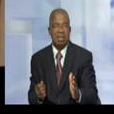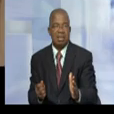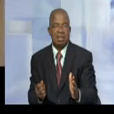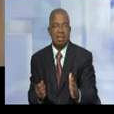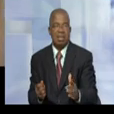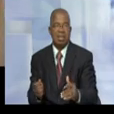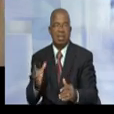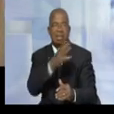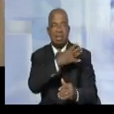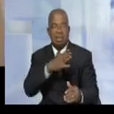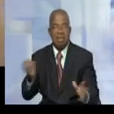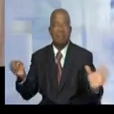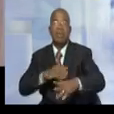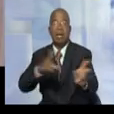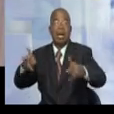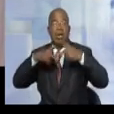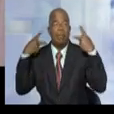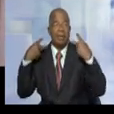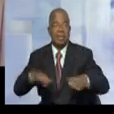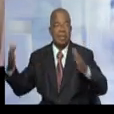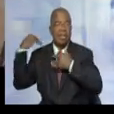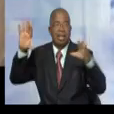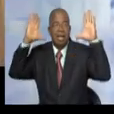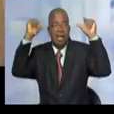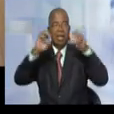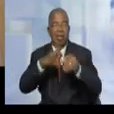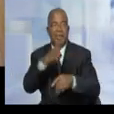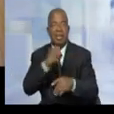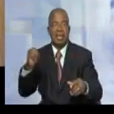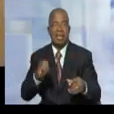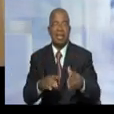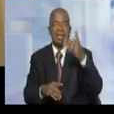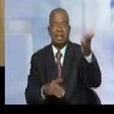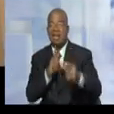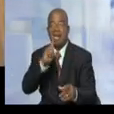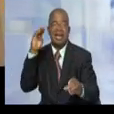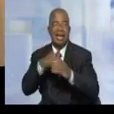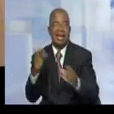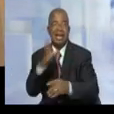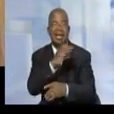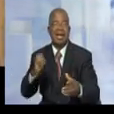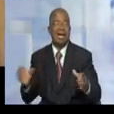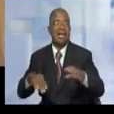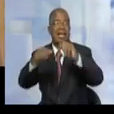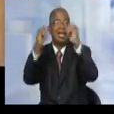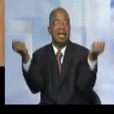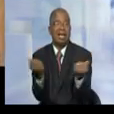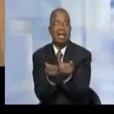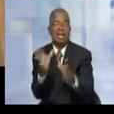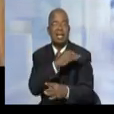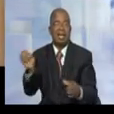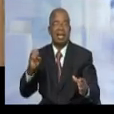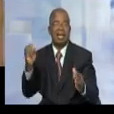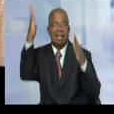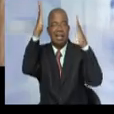au sérieux. Le guide spirituel de la MIE entre donc dans le collège universitaire des évêques, consacré désormais comme évêque